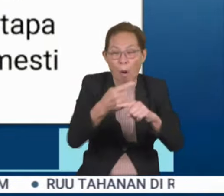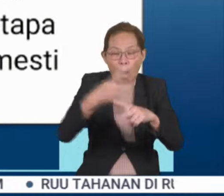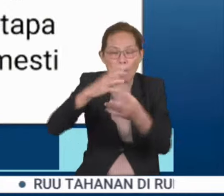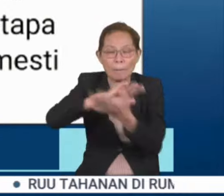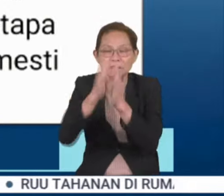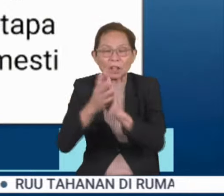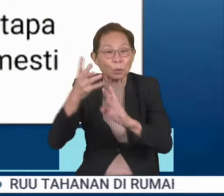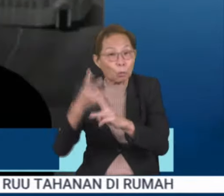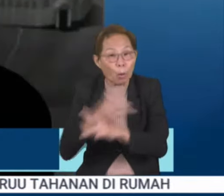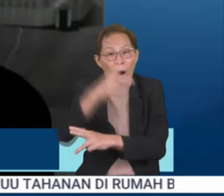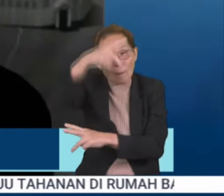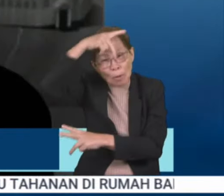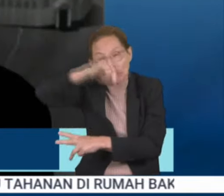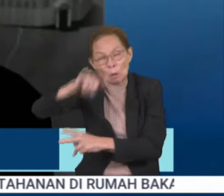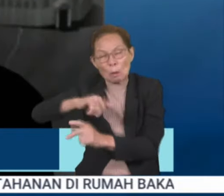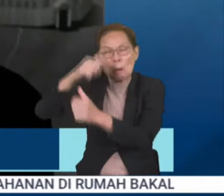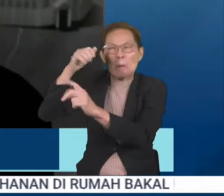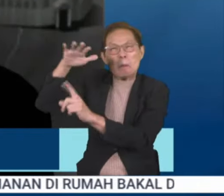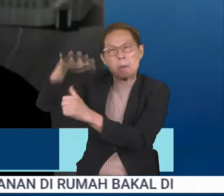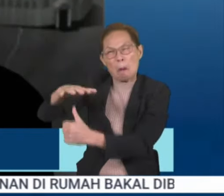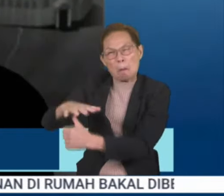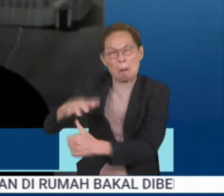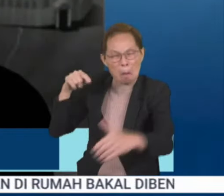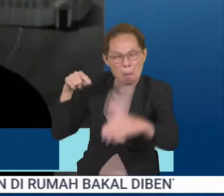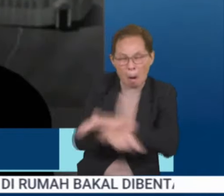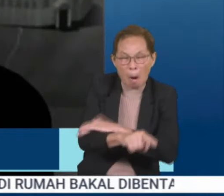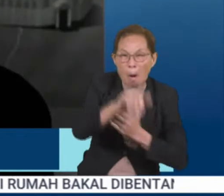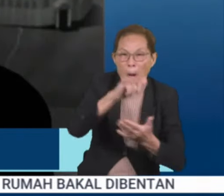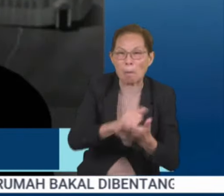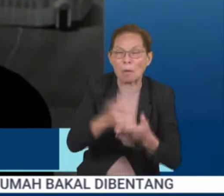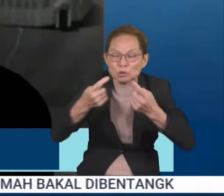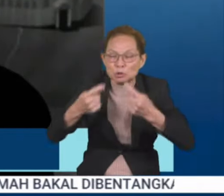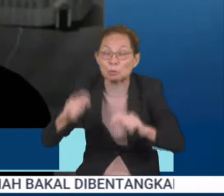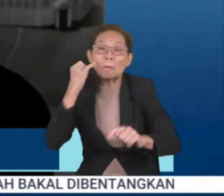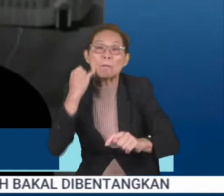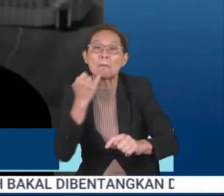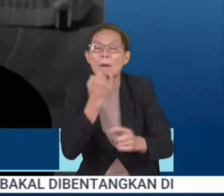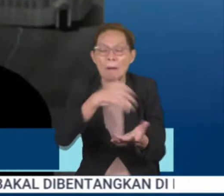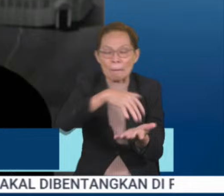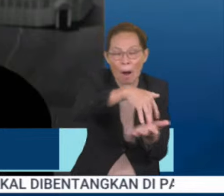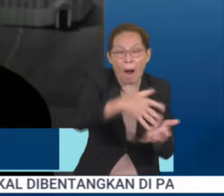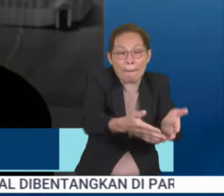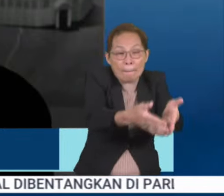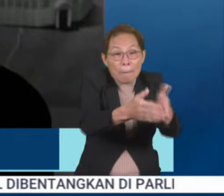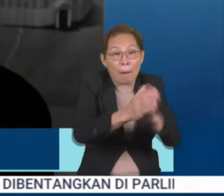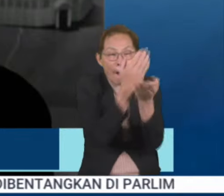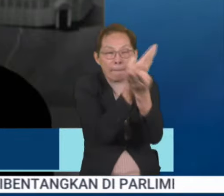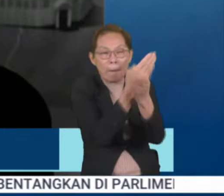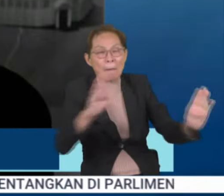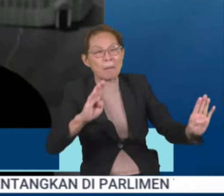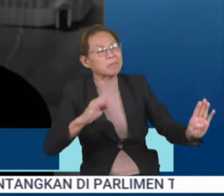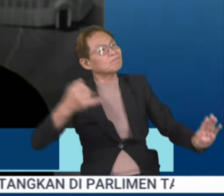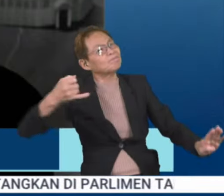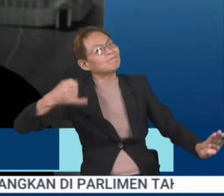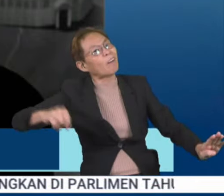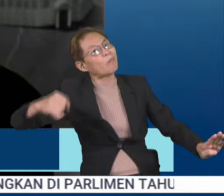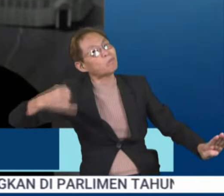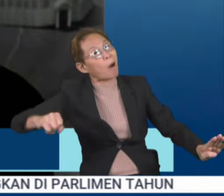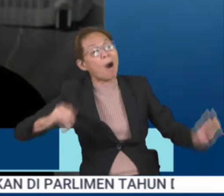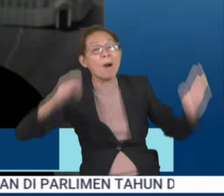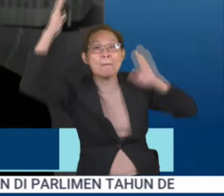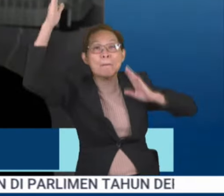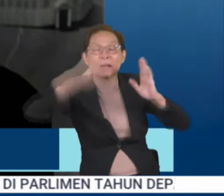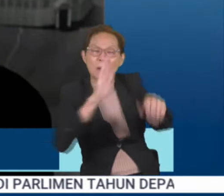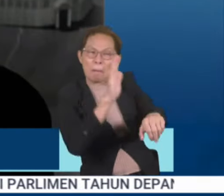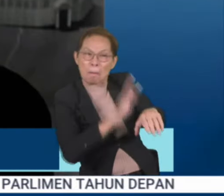bertambah buruk. Putrajaya mengutuk keras pembunuhan ini. Percubaan rejim untuk melemahkan tuntutan pembebasan tidak akan berjaya.